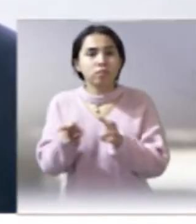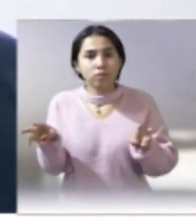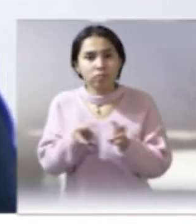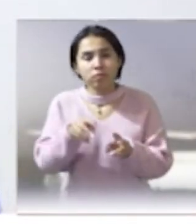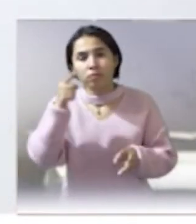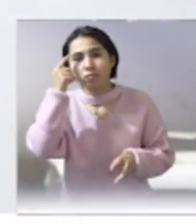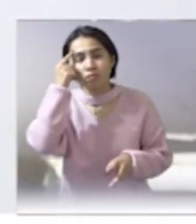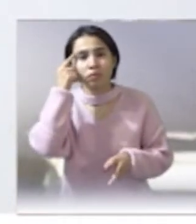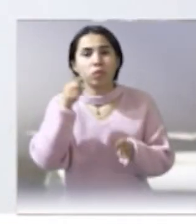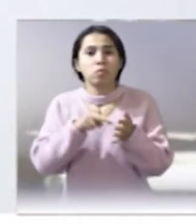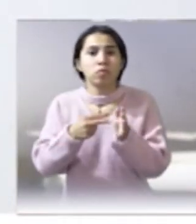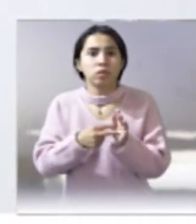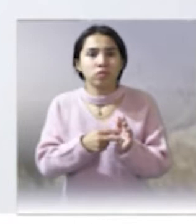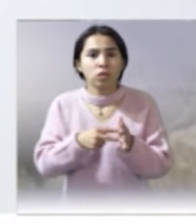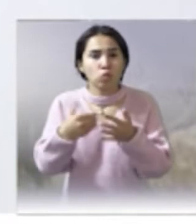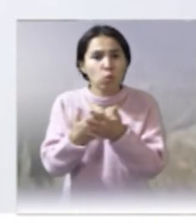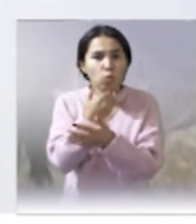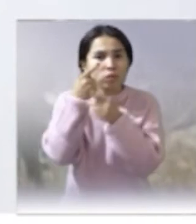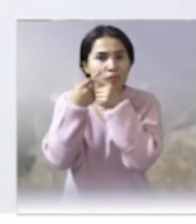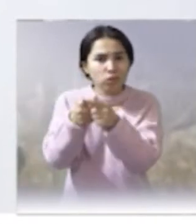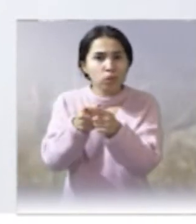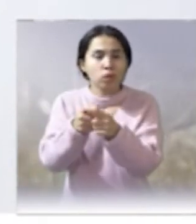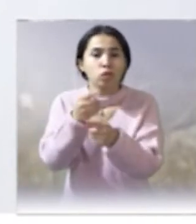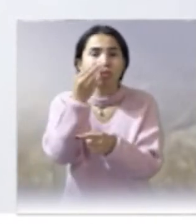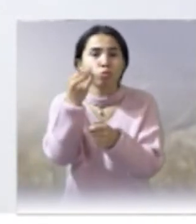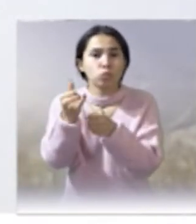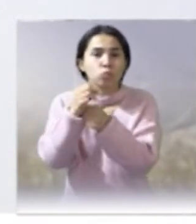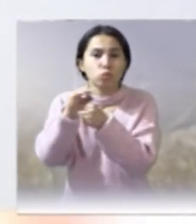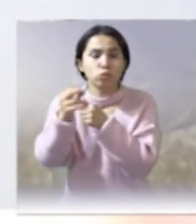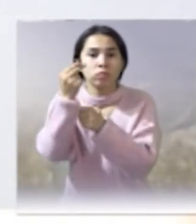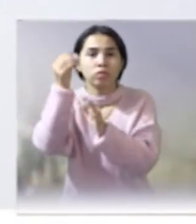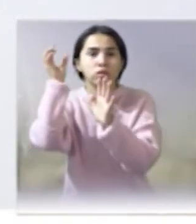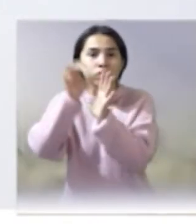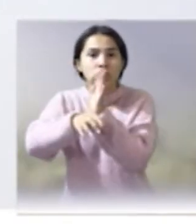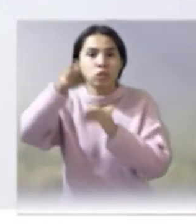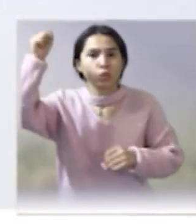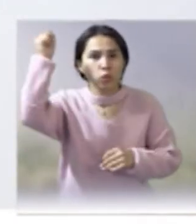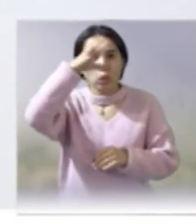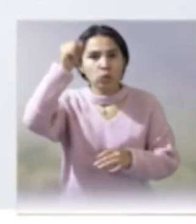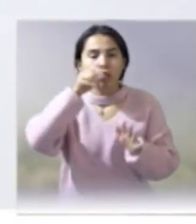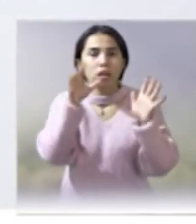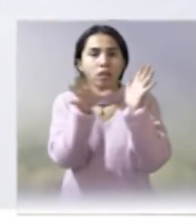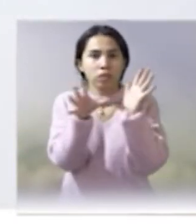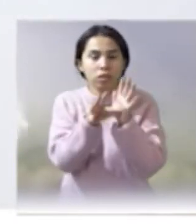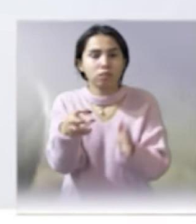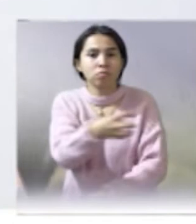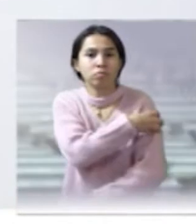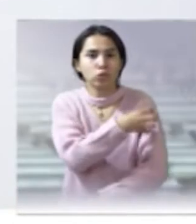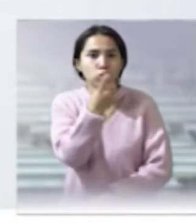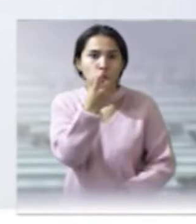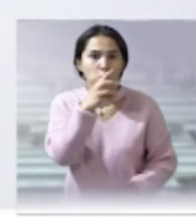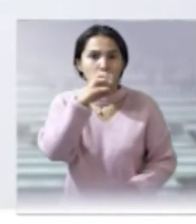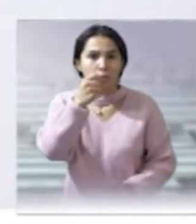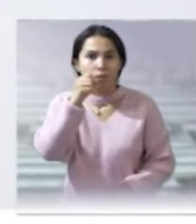Мы готовы к реализации проектов. Все организационные вопросы, касающиеся акимата, были проработаны. В том числе за счет бюджета